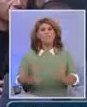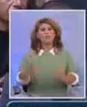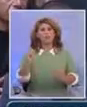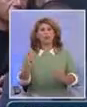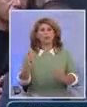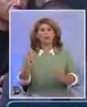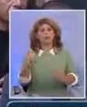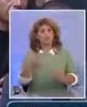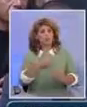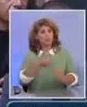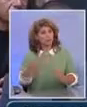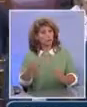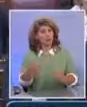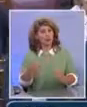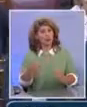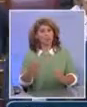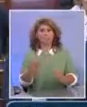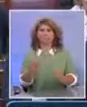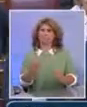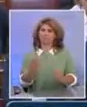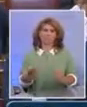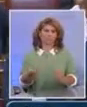Και θεωρήθηκε αυτό ότι ήταν